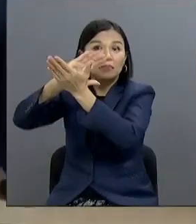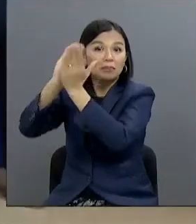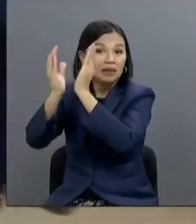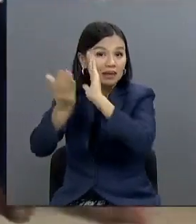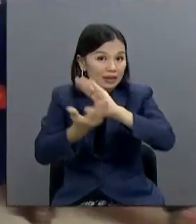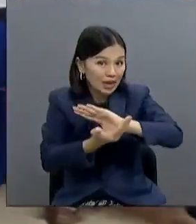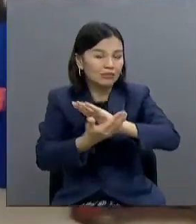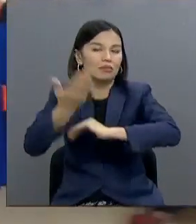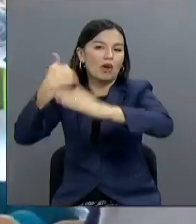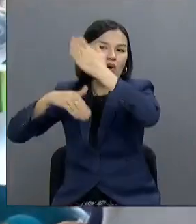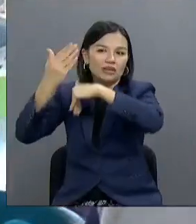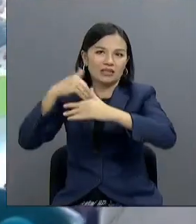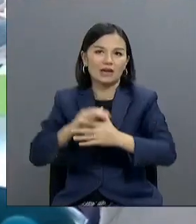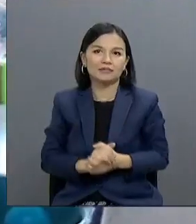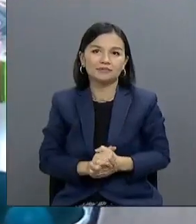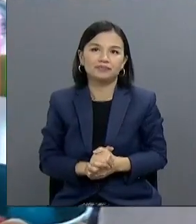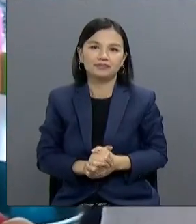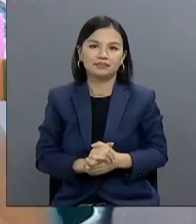ของหน้าประวัติศาสตร